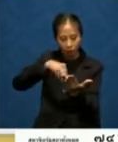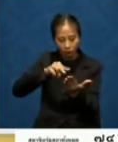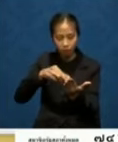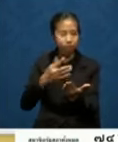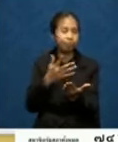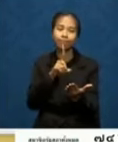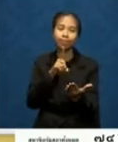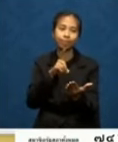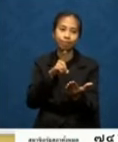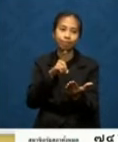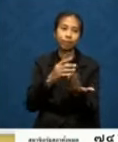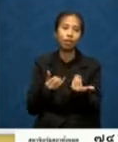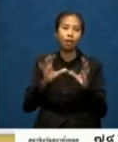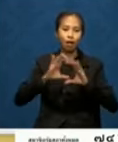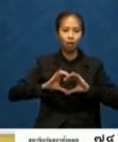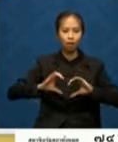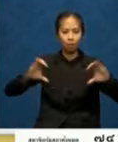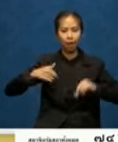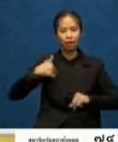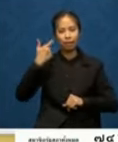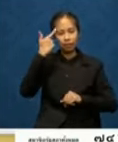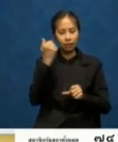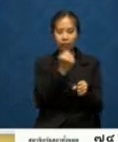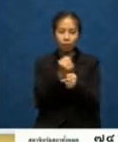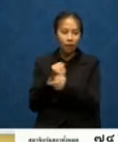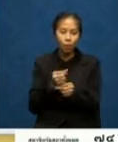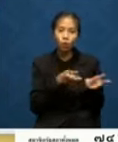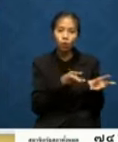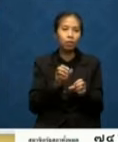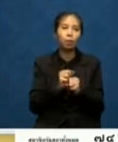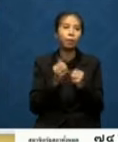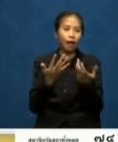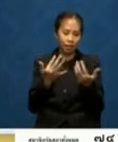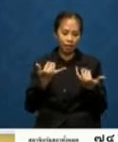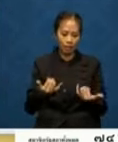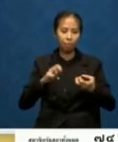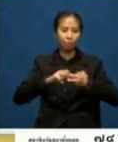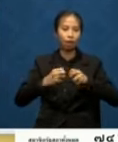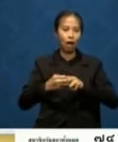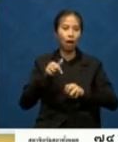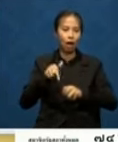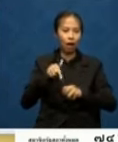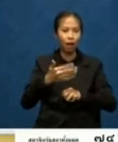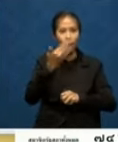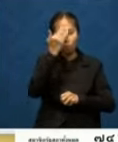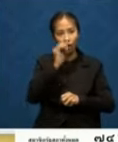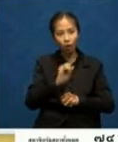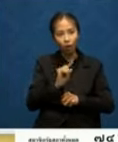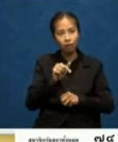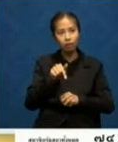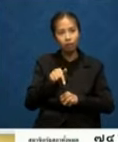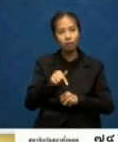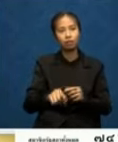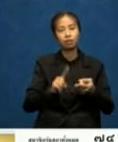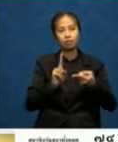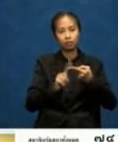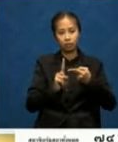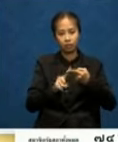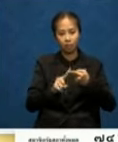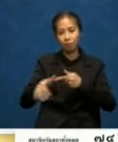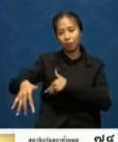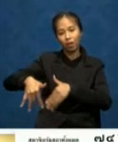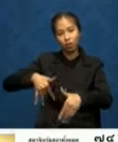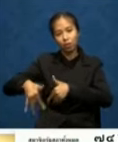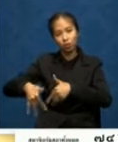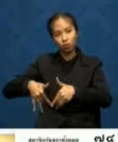ฉะนั้นรัฐบาลจะเร่งดำเนินการอย่างไรกับปัญหาที่เกิดขึ้นมันเกิดจากอะไรครับท่านประธาน 1ประชา